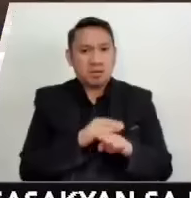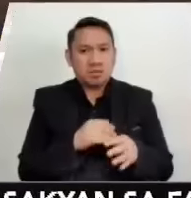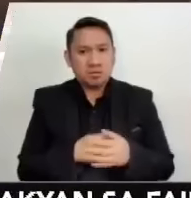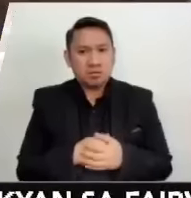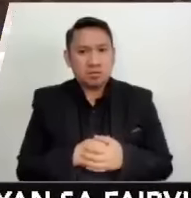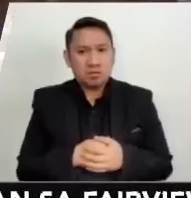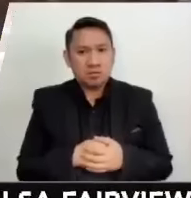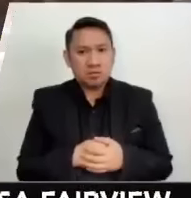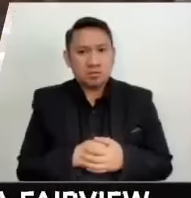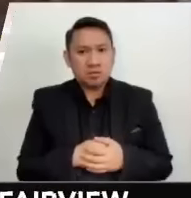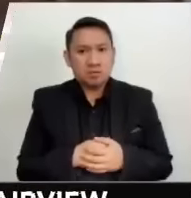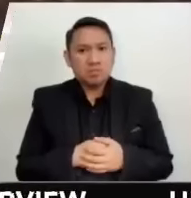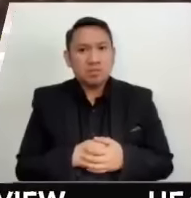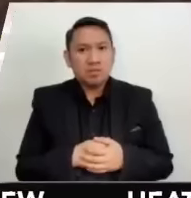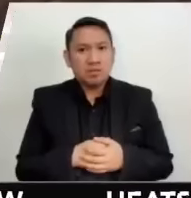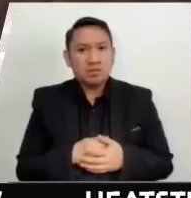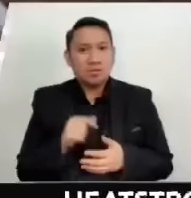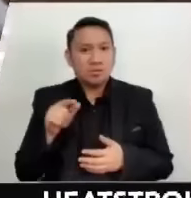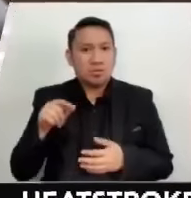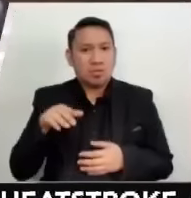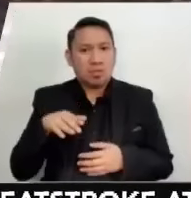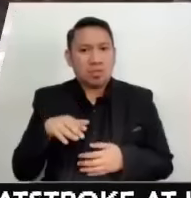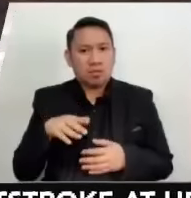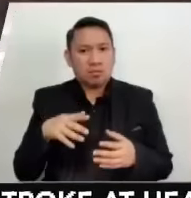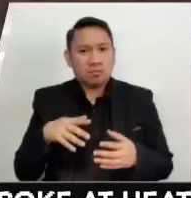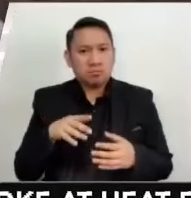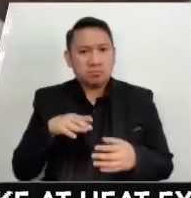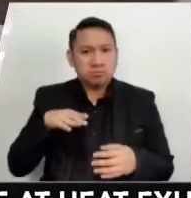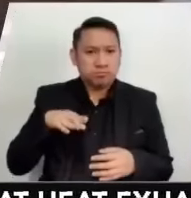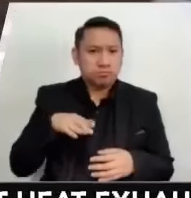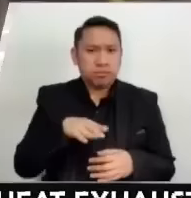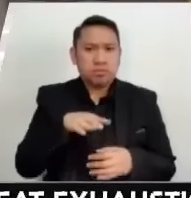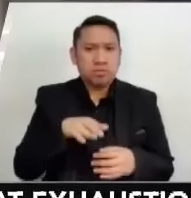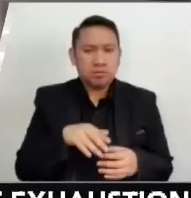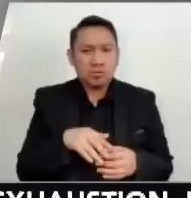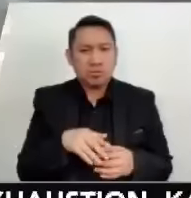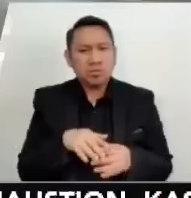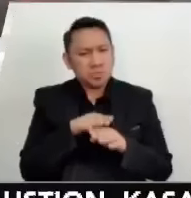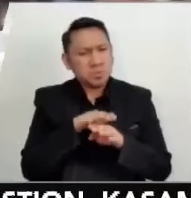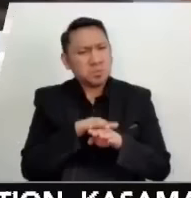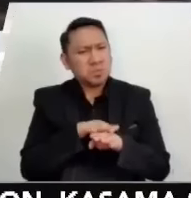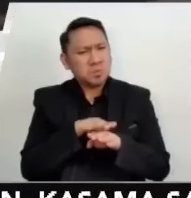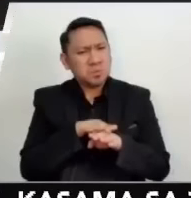sa barrier mahina naman po yung takbo ng